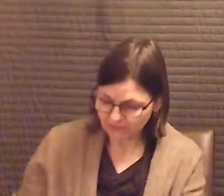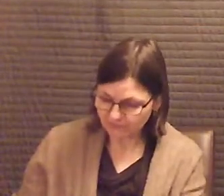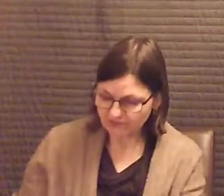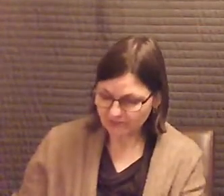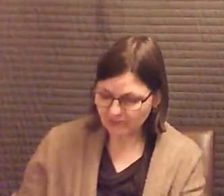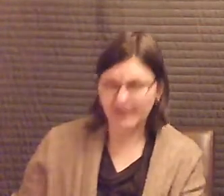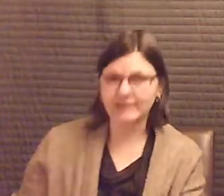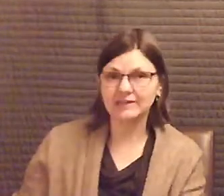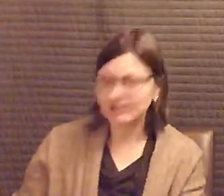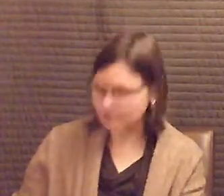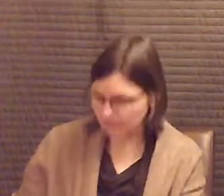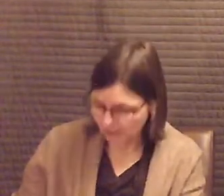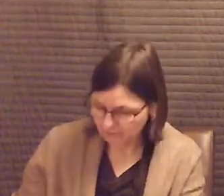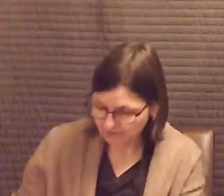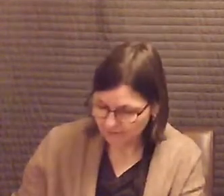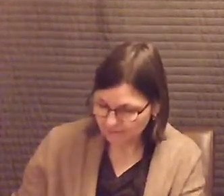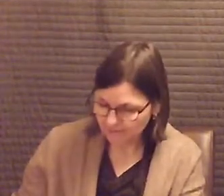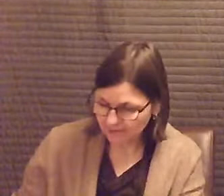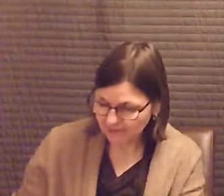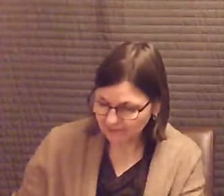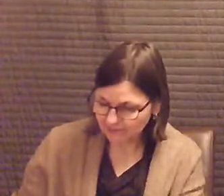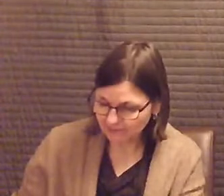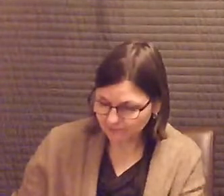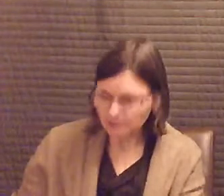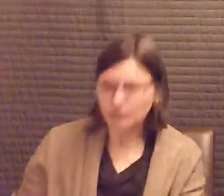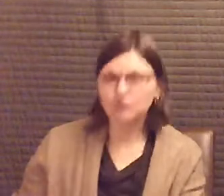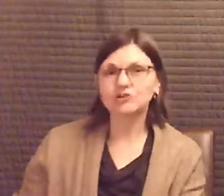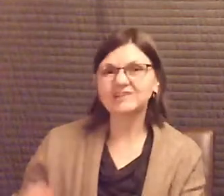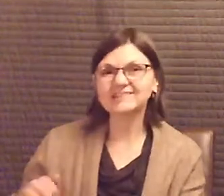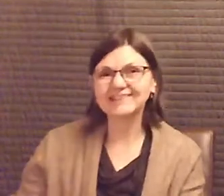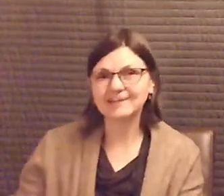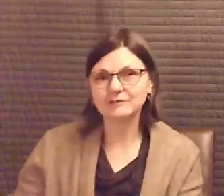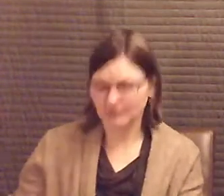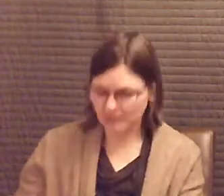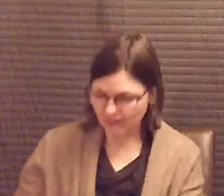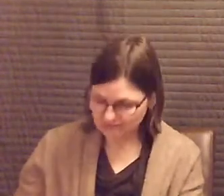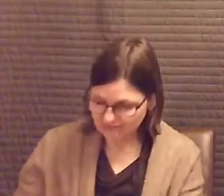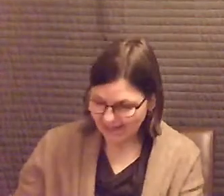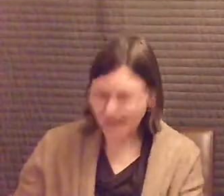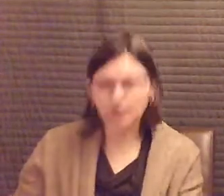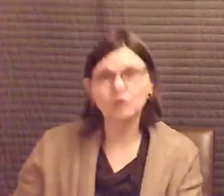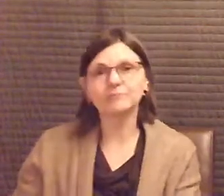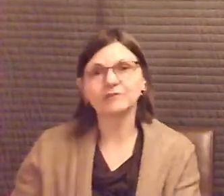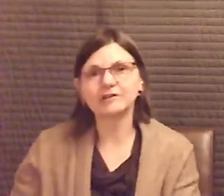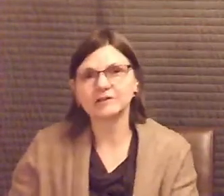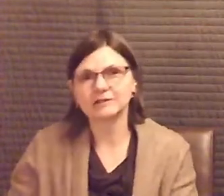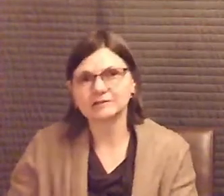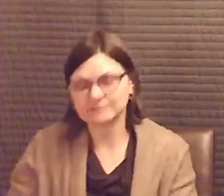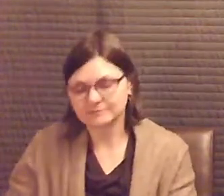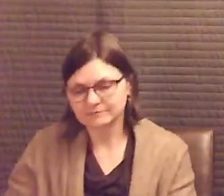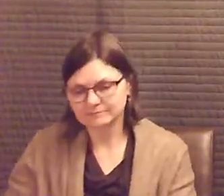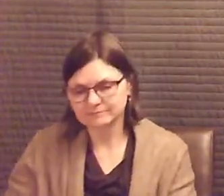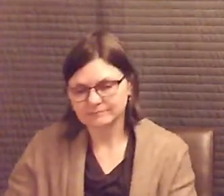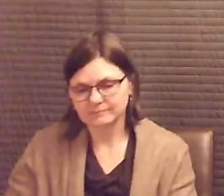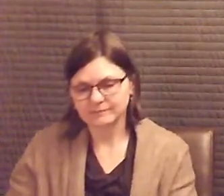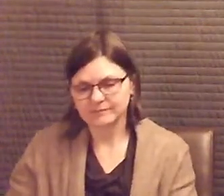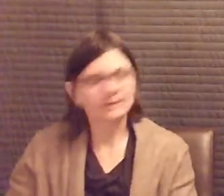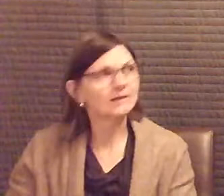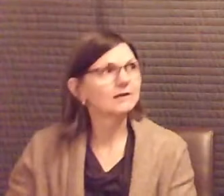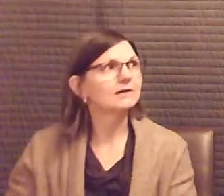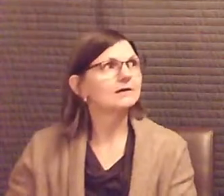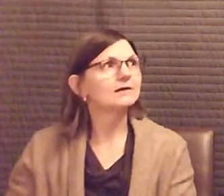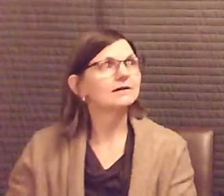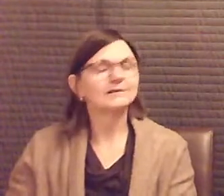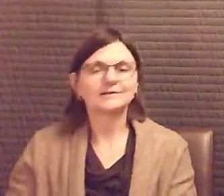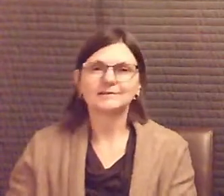op het veld bevinden en niet in huis zijn ben je gedreven zullen sterven als de hagel op hen vallen zal mooie wrote this is a